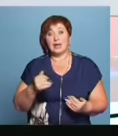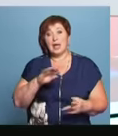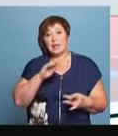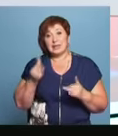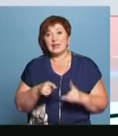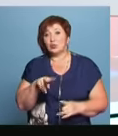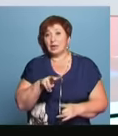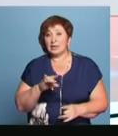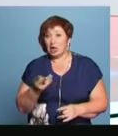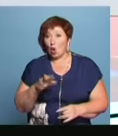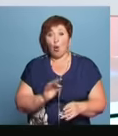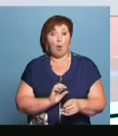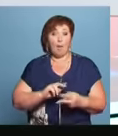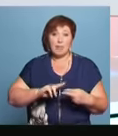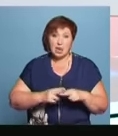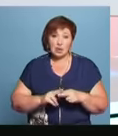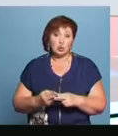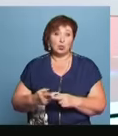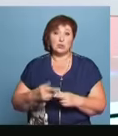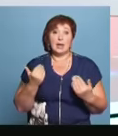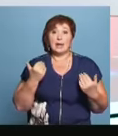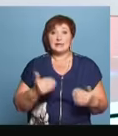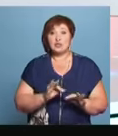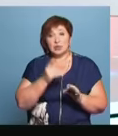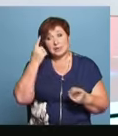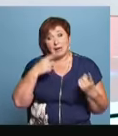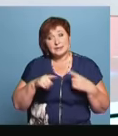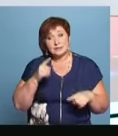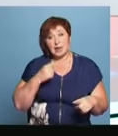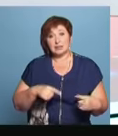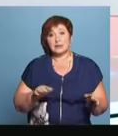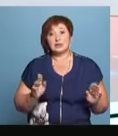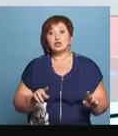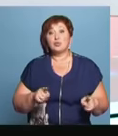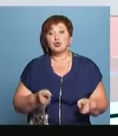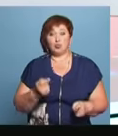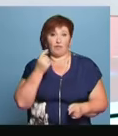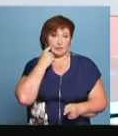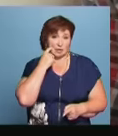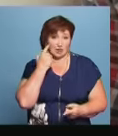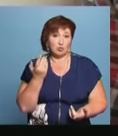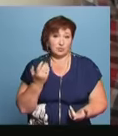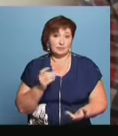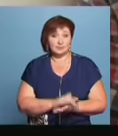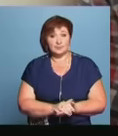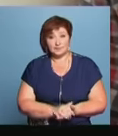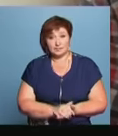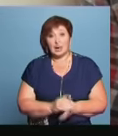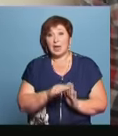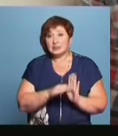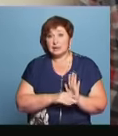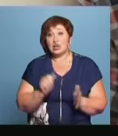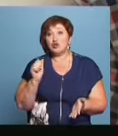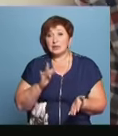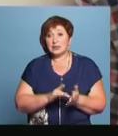очень большие, говорят работники. Основная ставка на реку Кама. Почему, знает Роман Вагинов. Задача центра